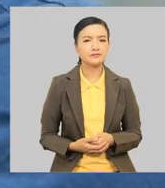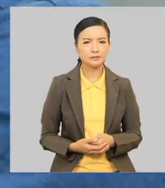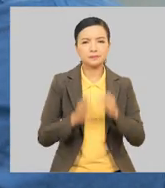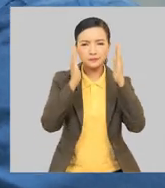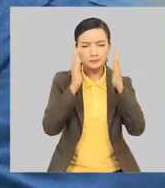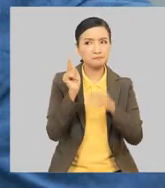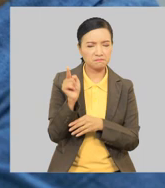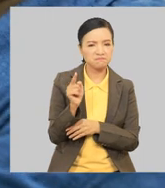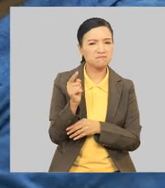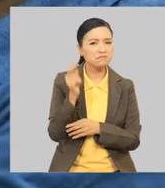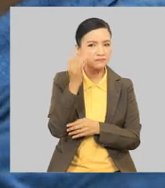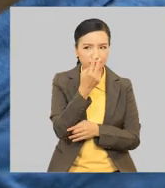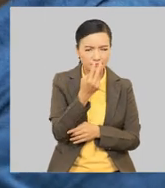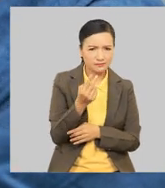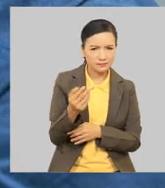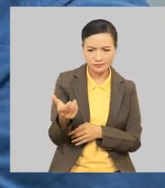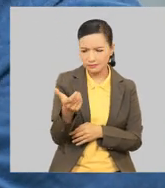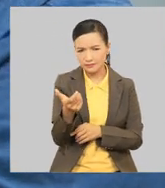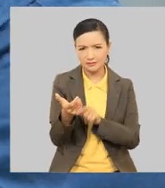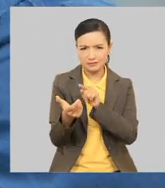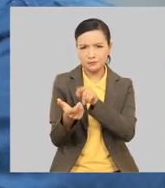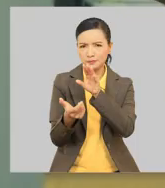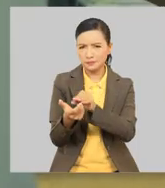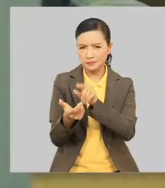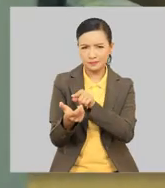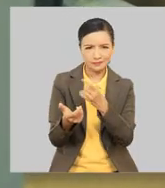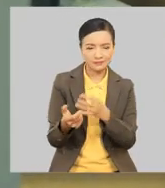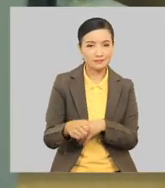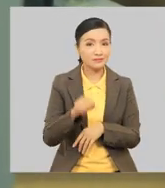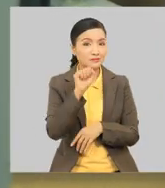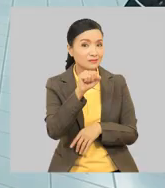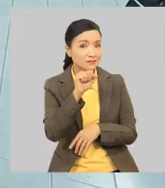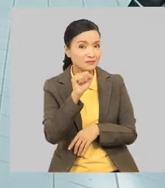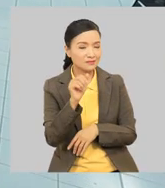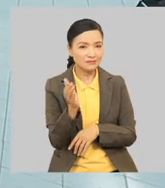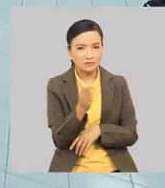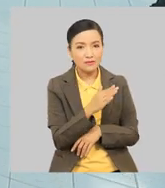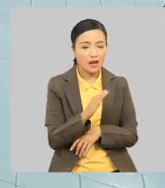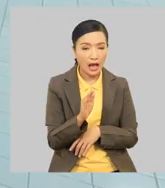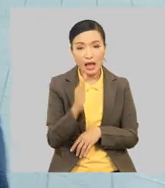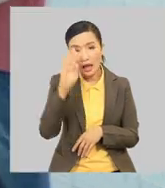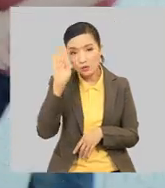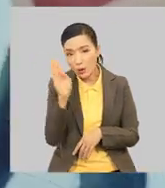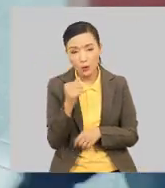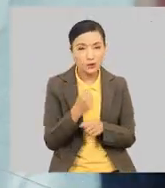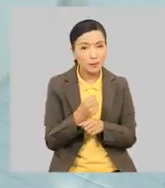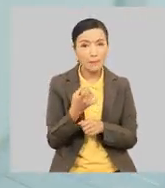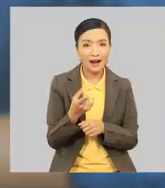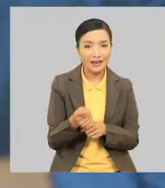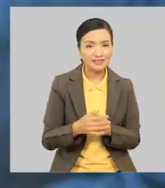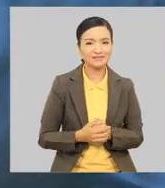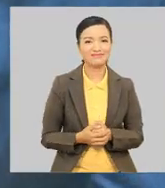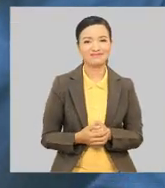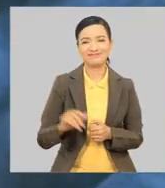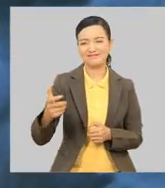ไม่ได้บันทึกอย่างเดียวนี่ผมเห็นเขาอัดเรคคอร์ดอยู่ก๊อกก๊อกก๊อกฮัลโหลทำอะไรอยู่เอ่ย